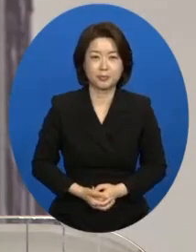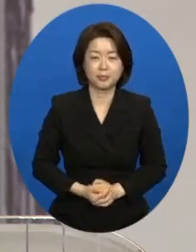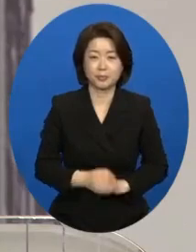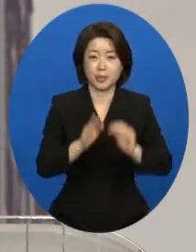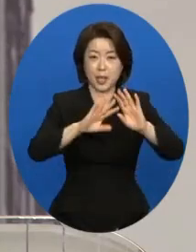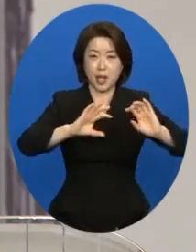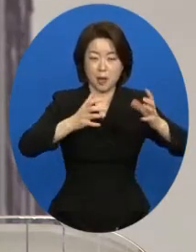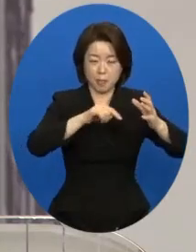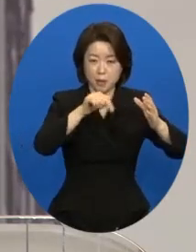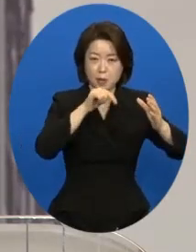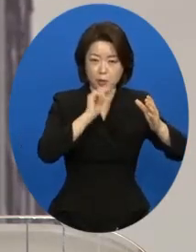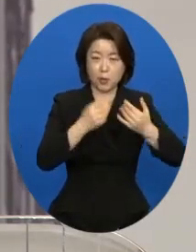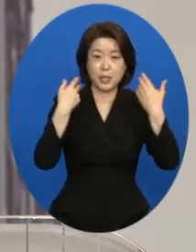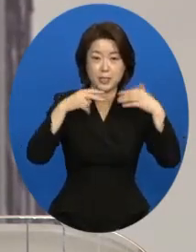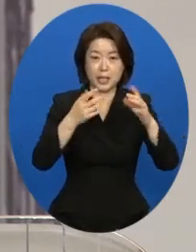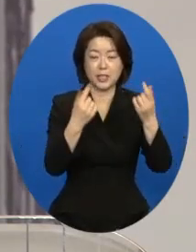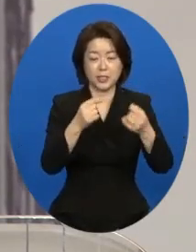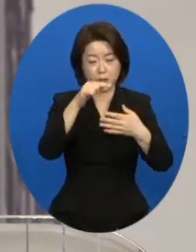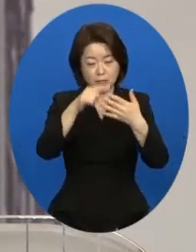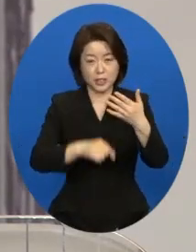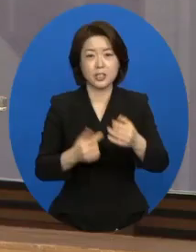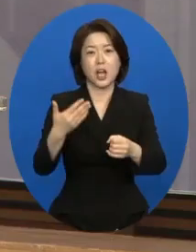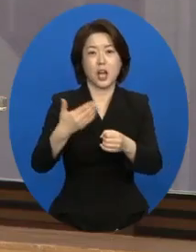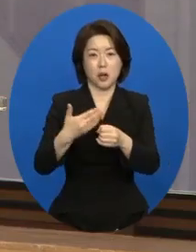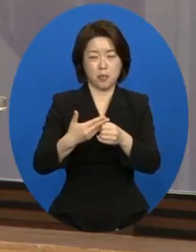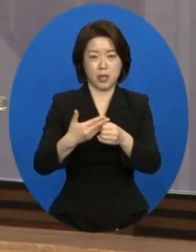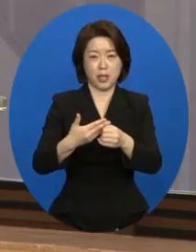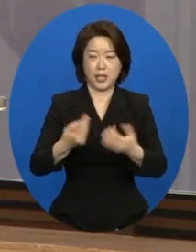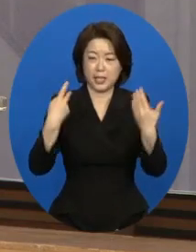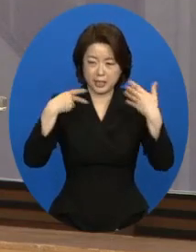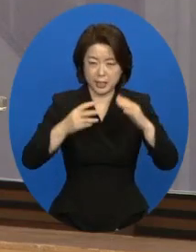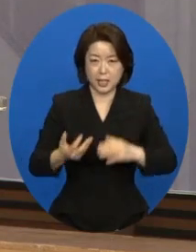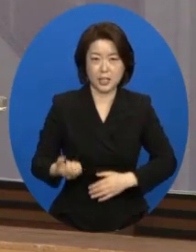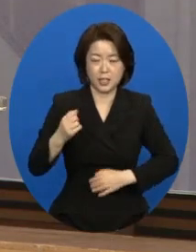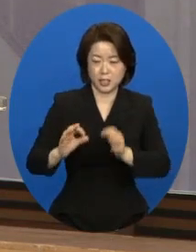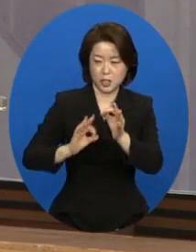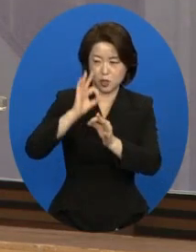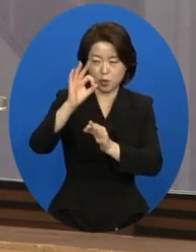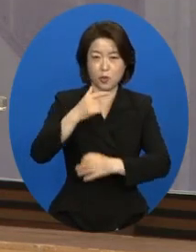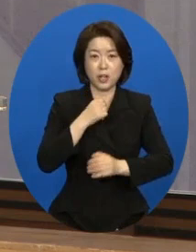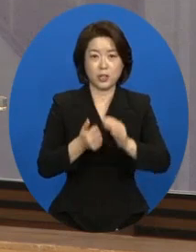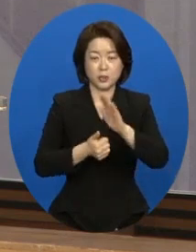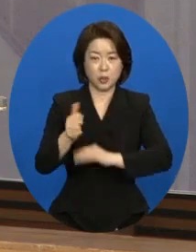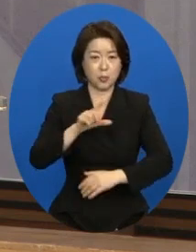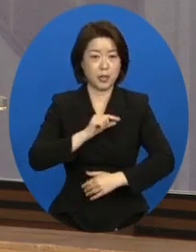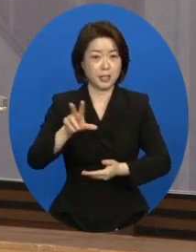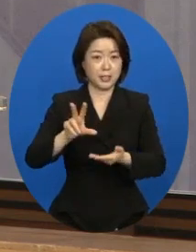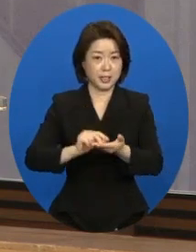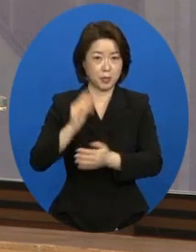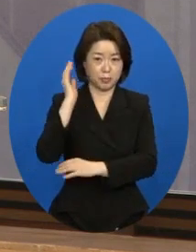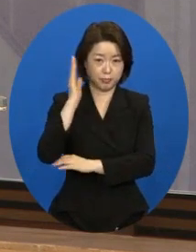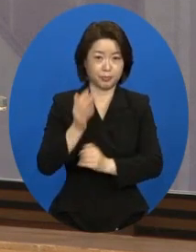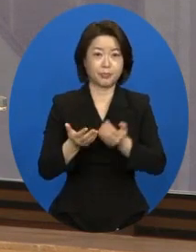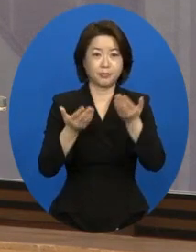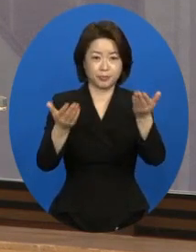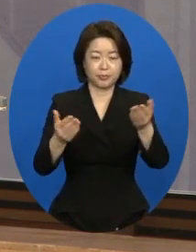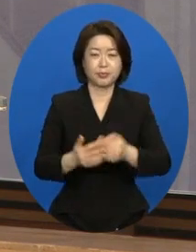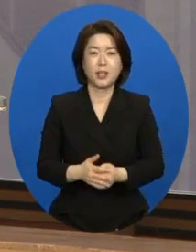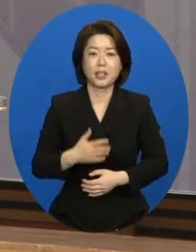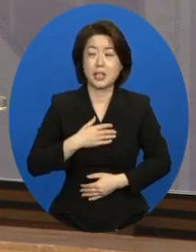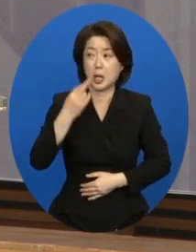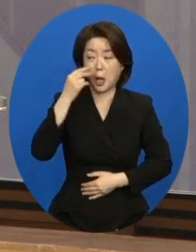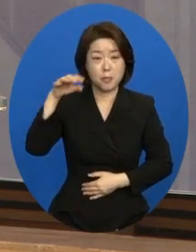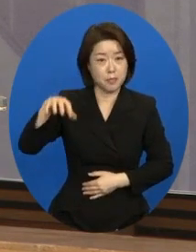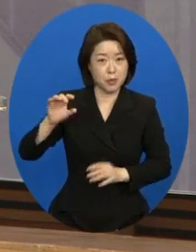바벨론의 다니엘처럼 시리즈 아홉 번째입니다. 다니엘이 간직한 영원한 소망이라는 제목의 말씀을 나누겠습니다. 제가 미국에 살 때